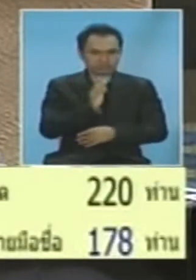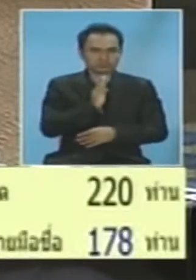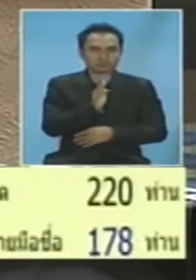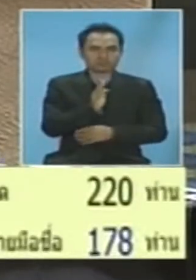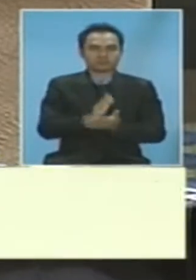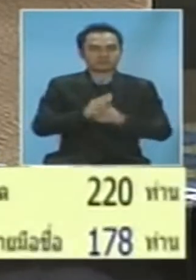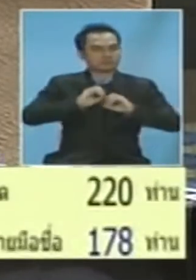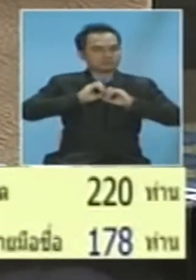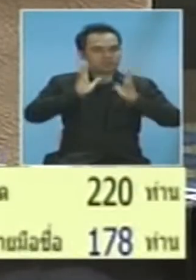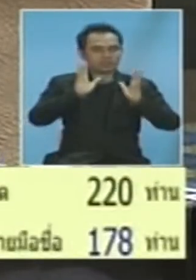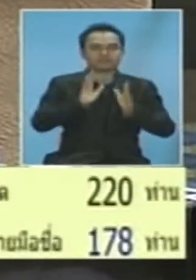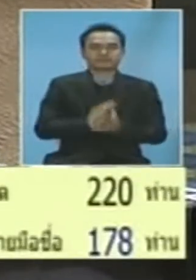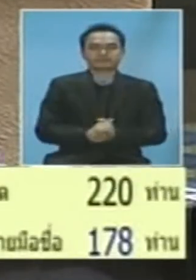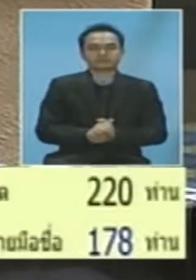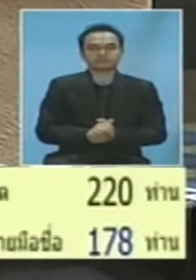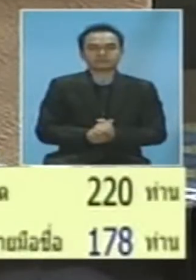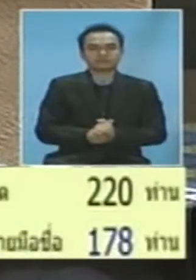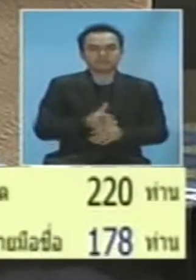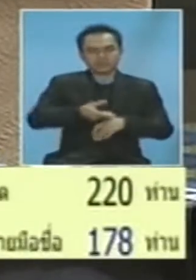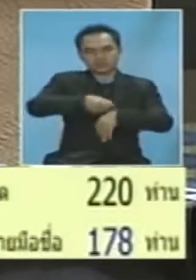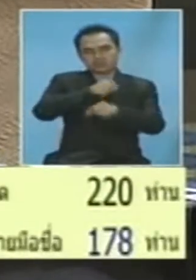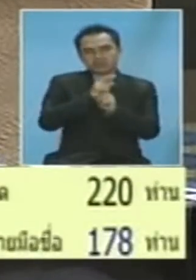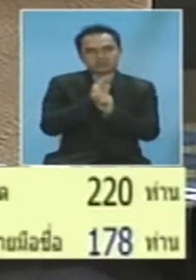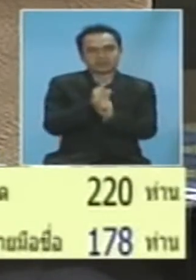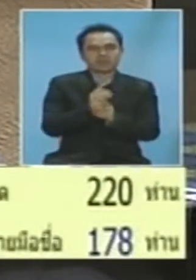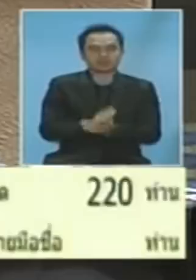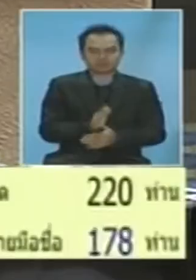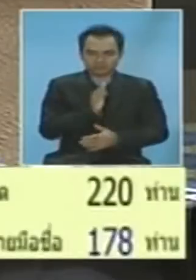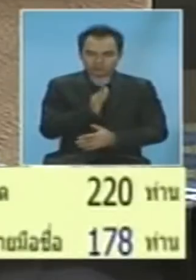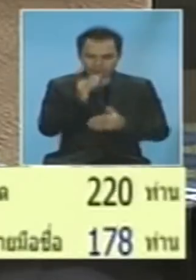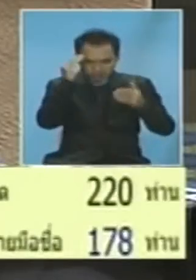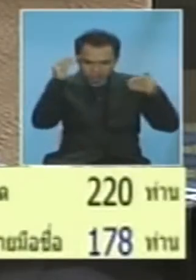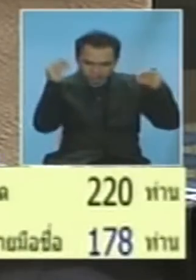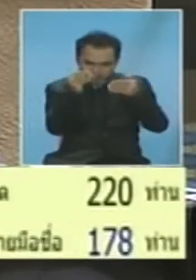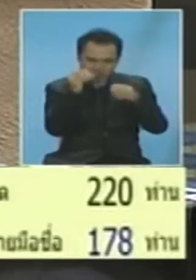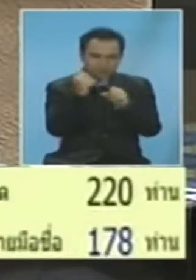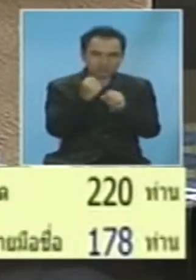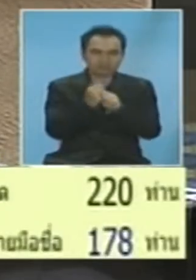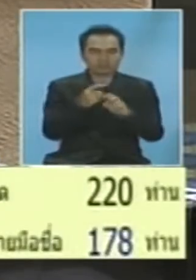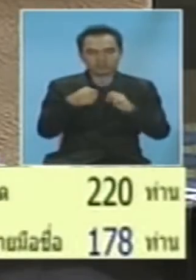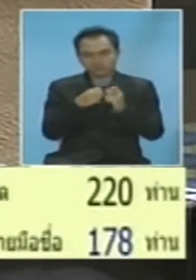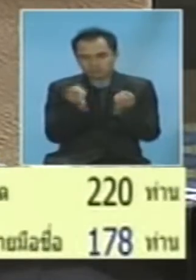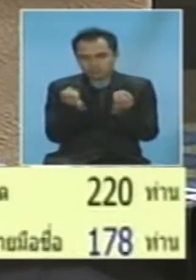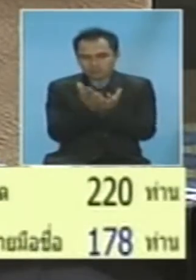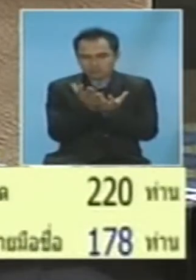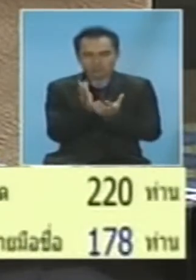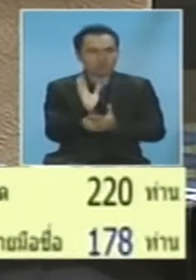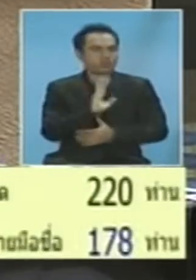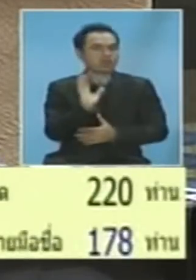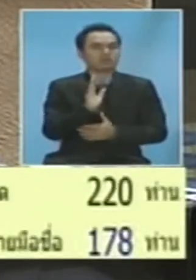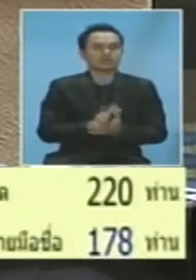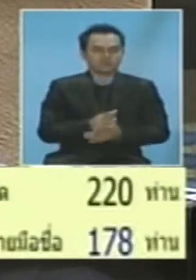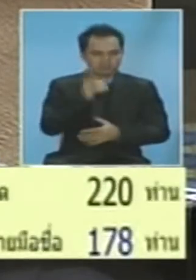งไปตรงมาและปฏิบัติอย่างแน่วแน่จะต้องไม่ละเลิกเสียกล